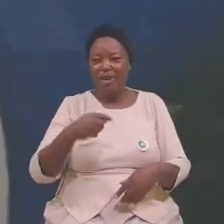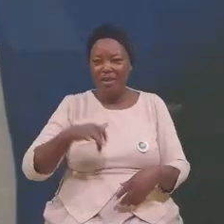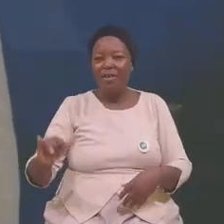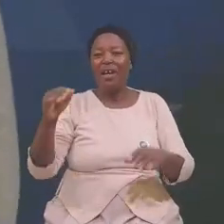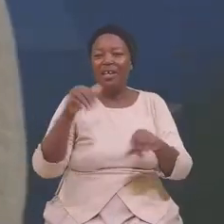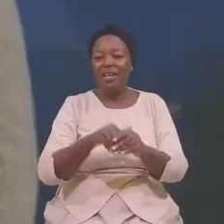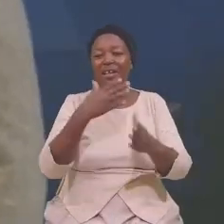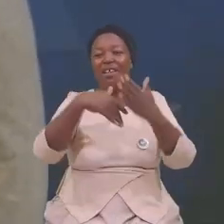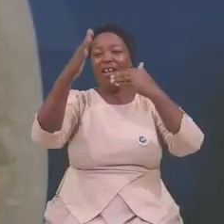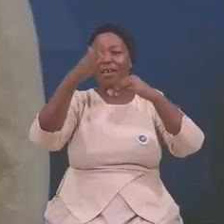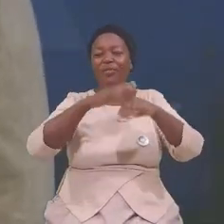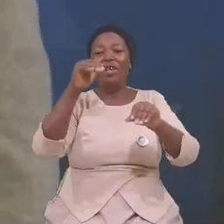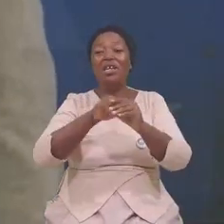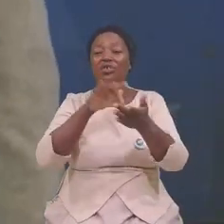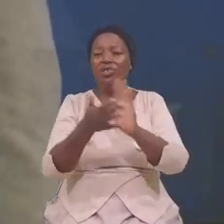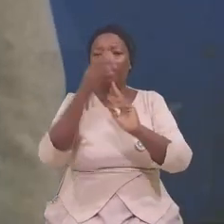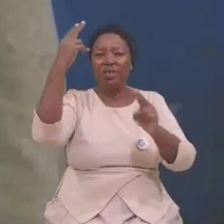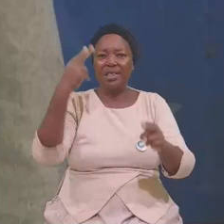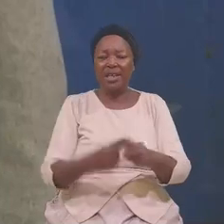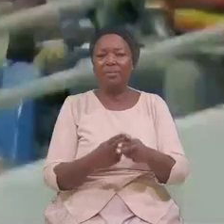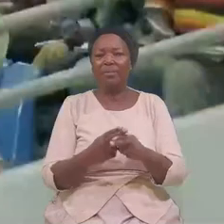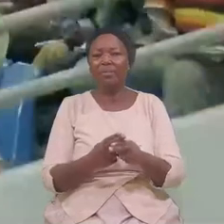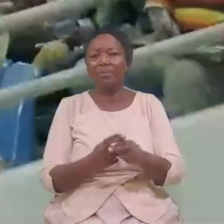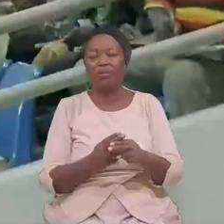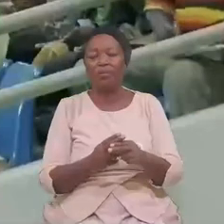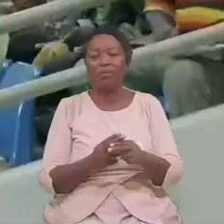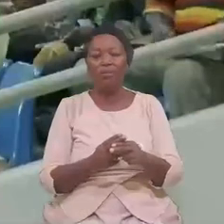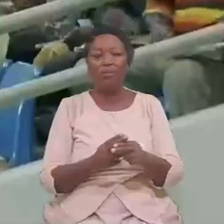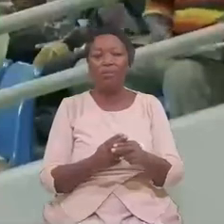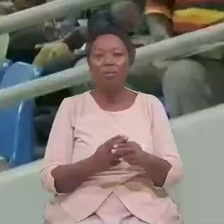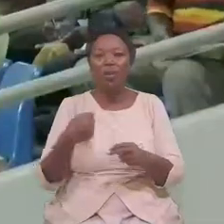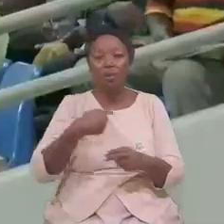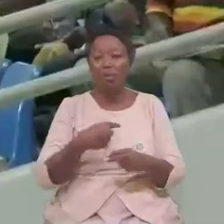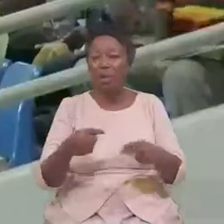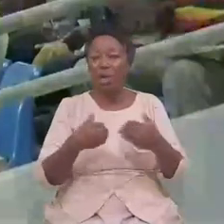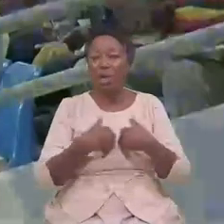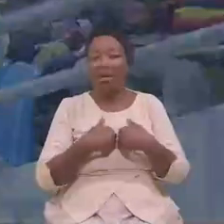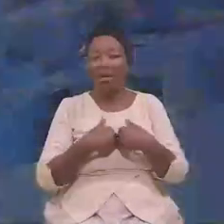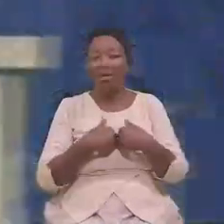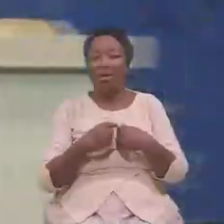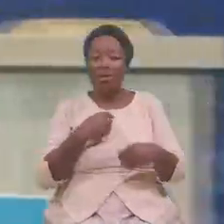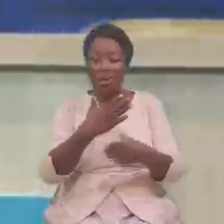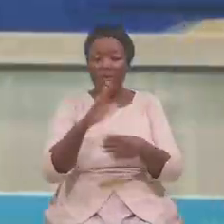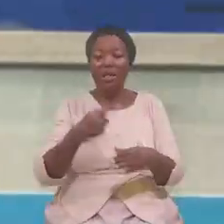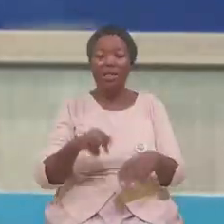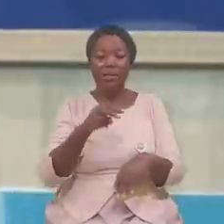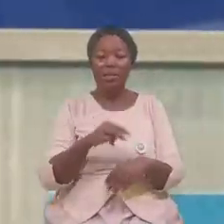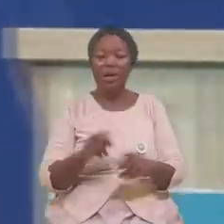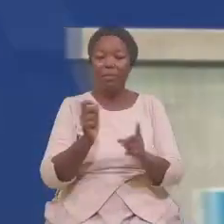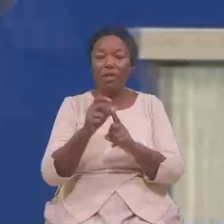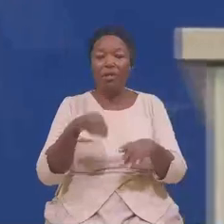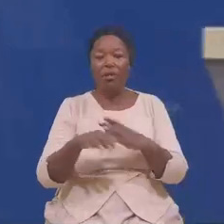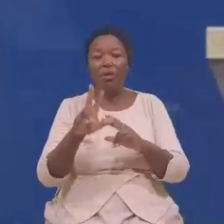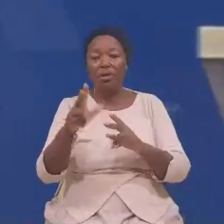ciel au nom de Jésus. Nous divisons le message en trois parties. Très simple aujourd'hui.